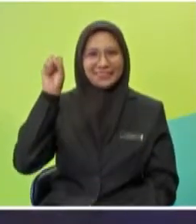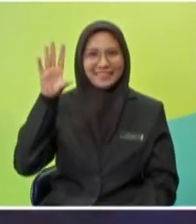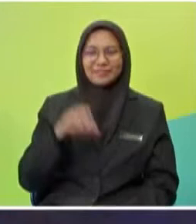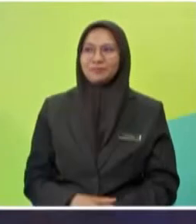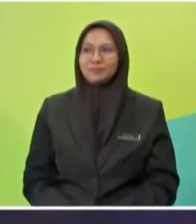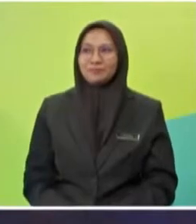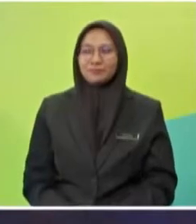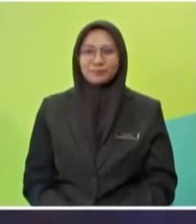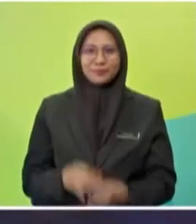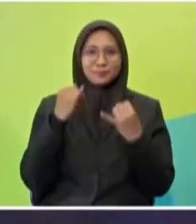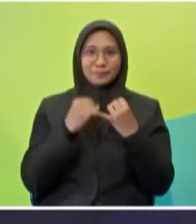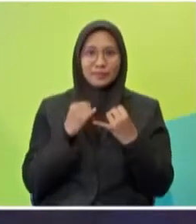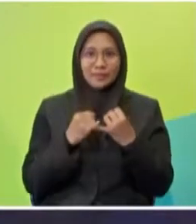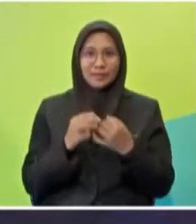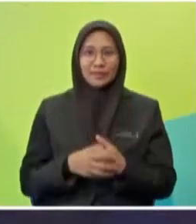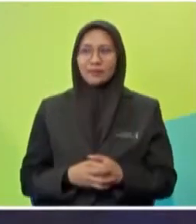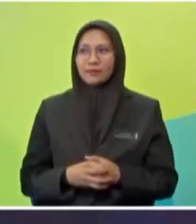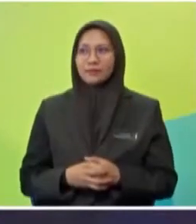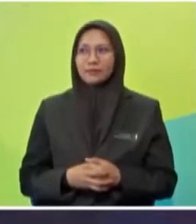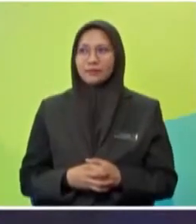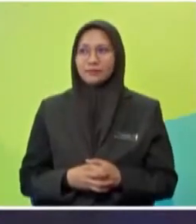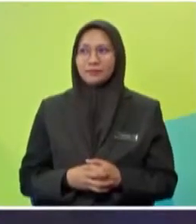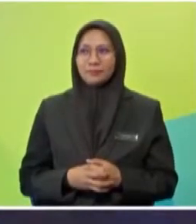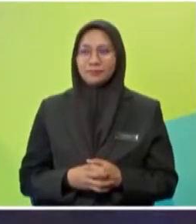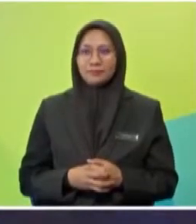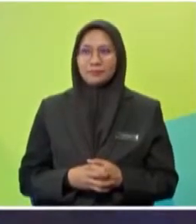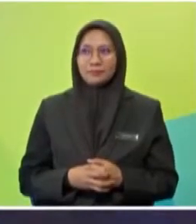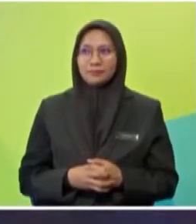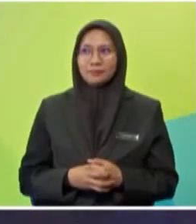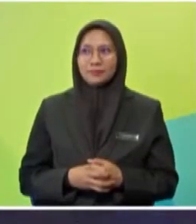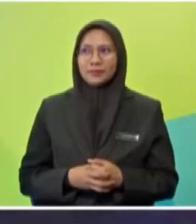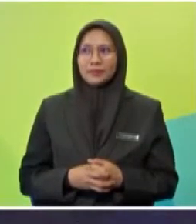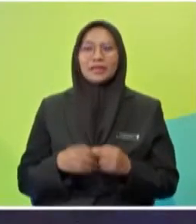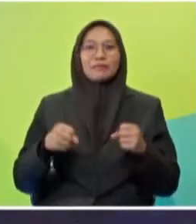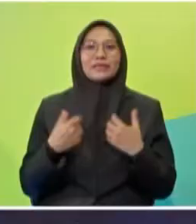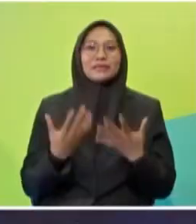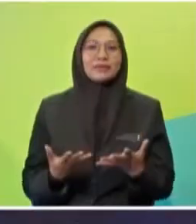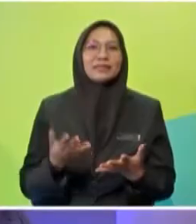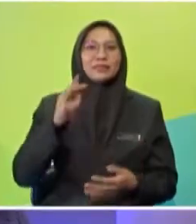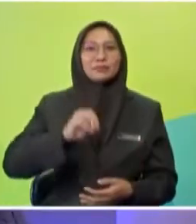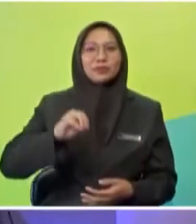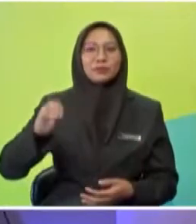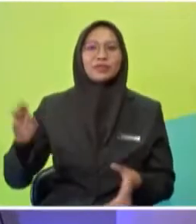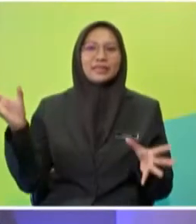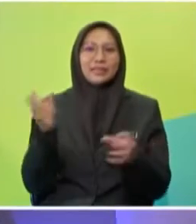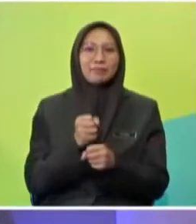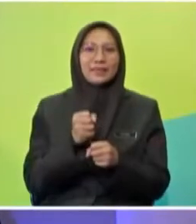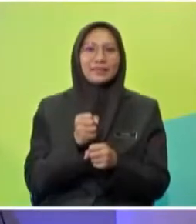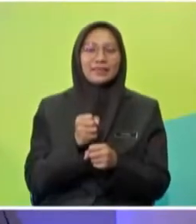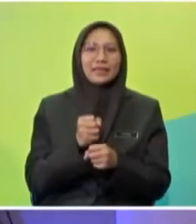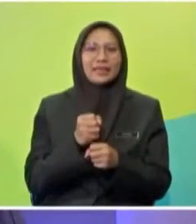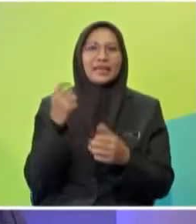yang terakhir murid-murid Oh ya lupa jadi